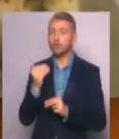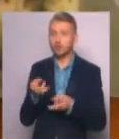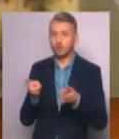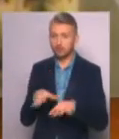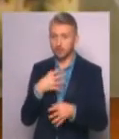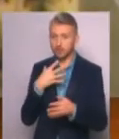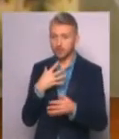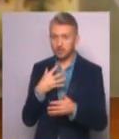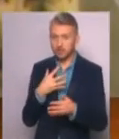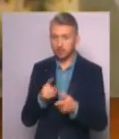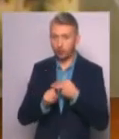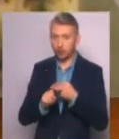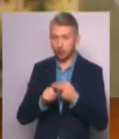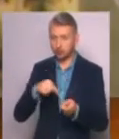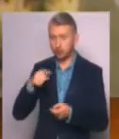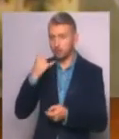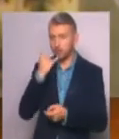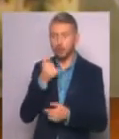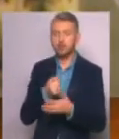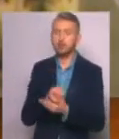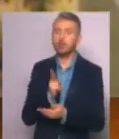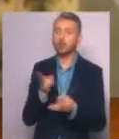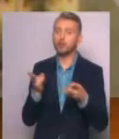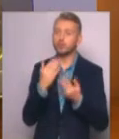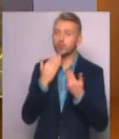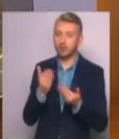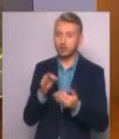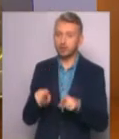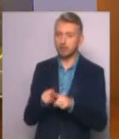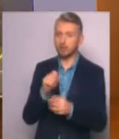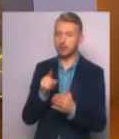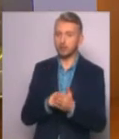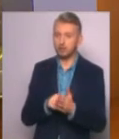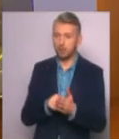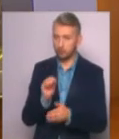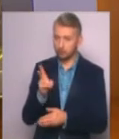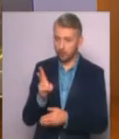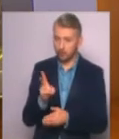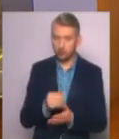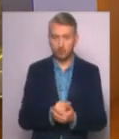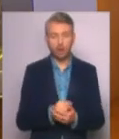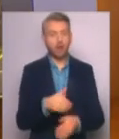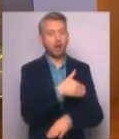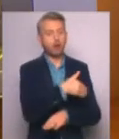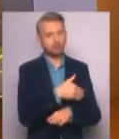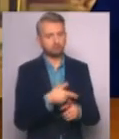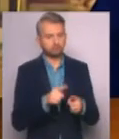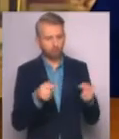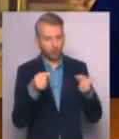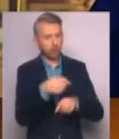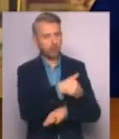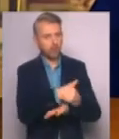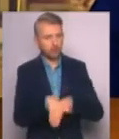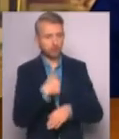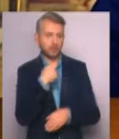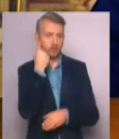залишили контакти. А дійсно, до кого потрібно звертатися з таких питань? До ЖЕКу, правильно? Адресне звернення. Я